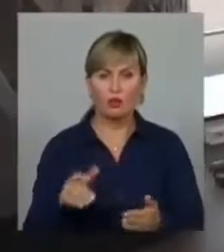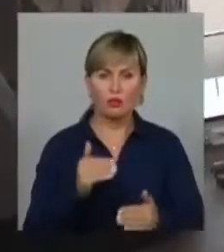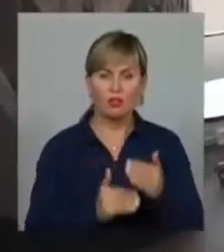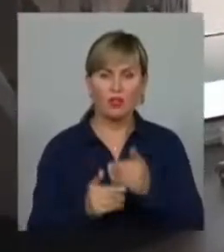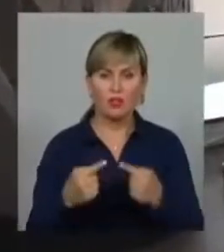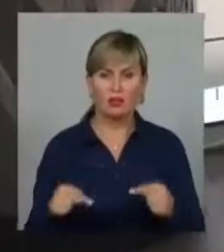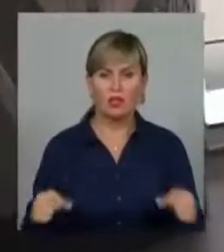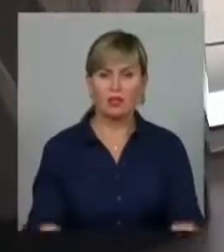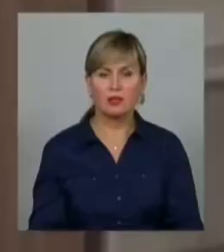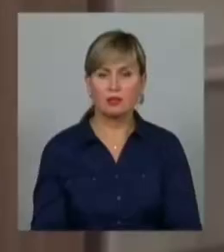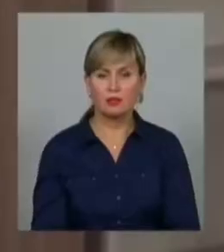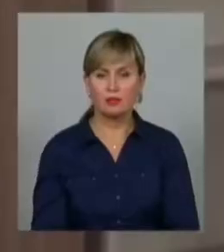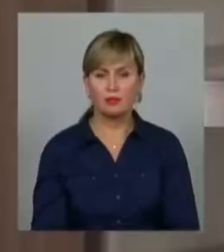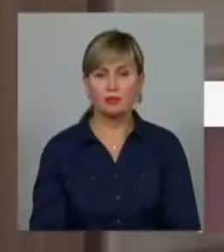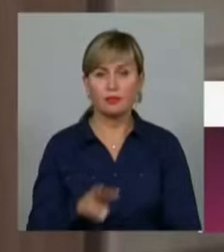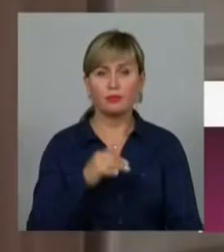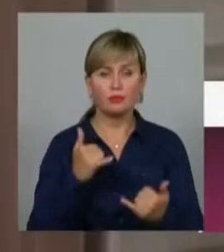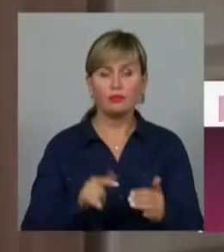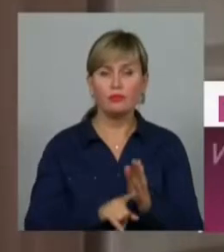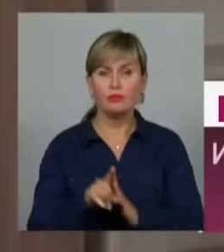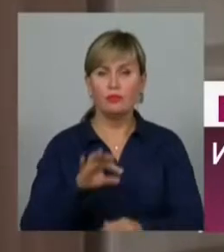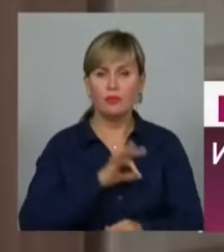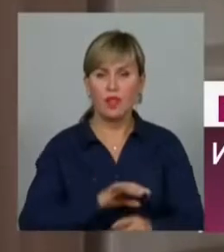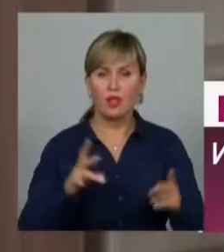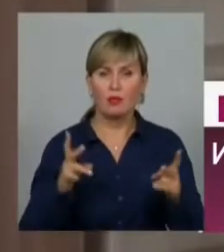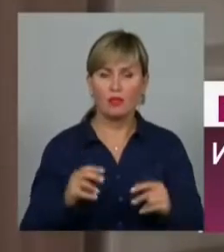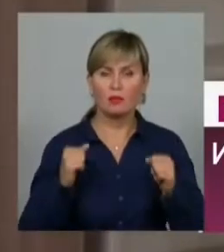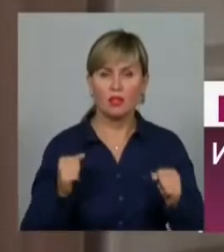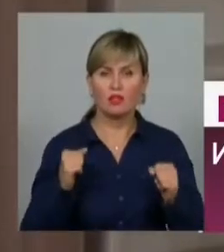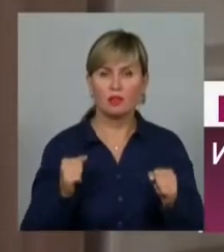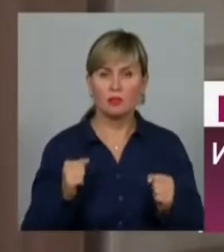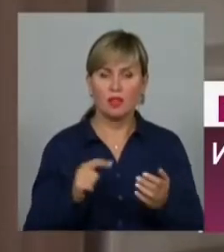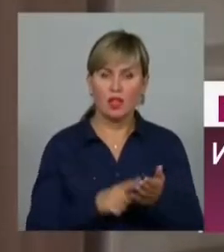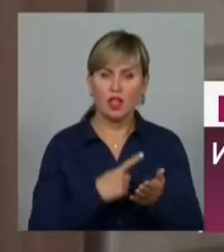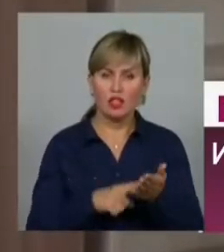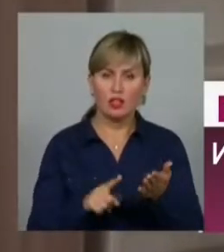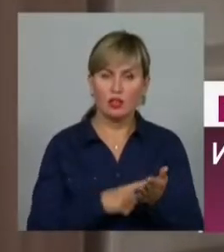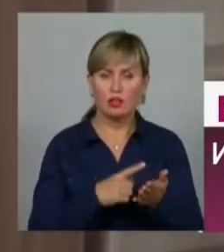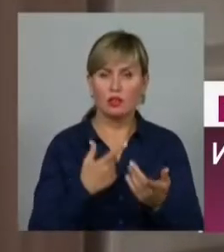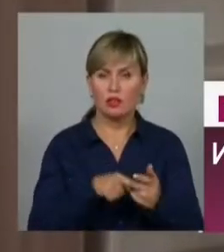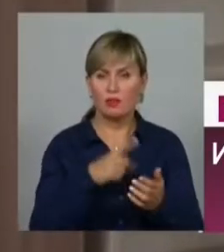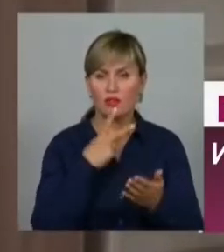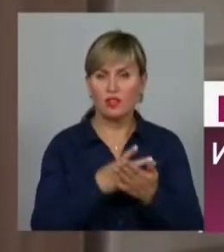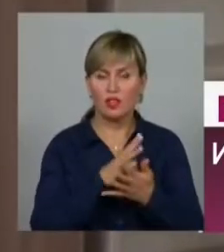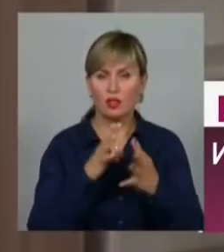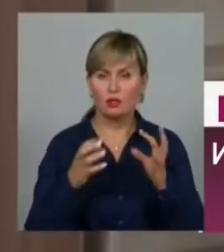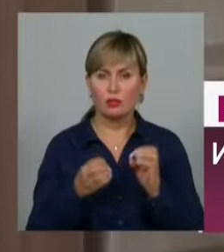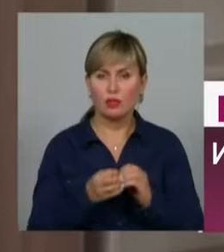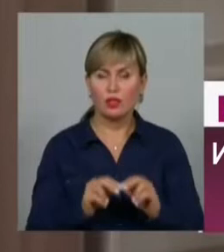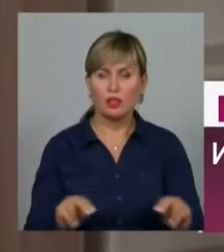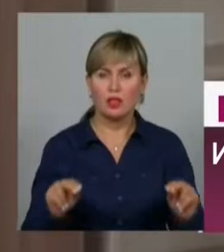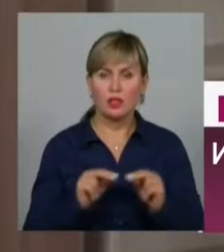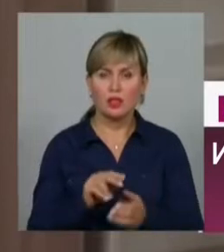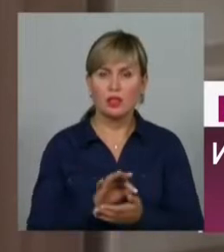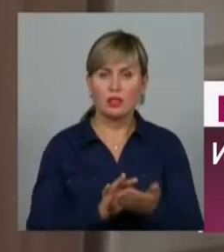возможностями то мы сейчас начали пользоваться необходимыми спортивными гаджетами да то есть где видно результат где тренер сразу